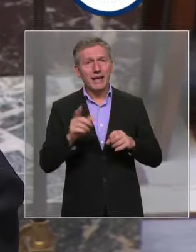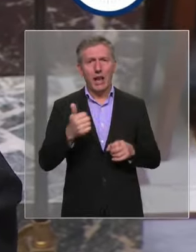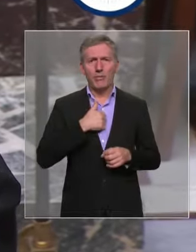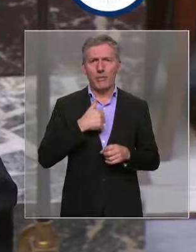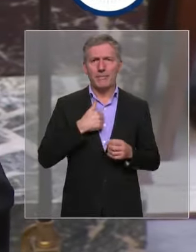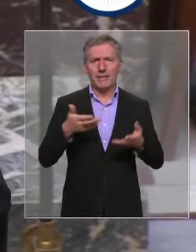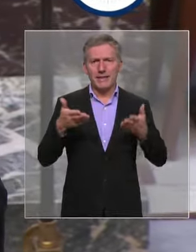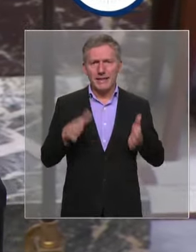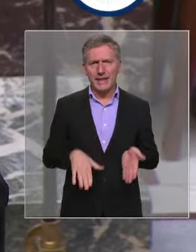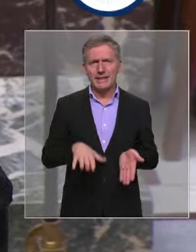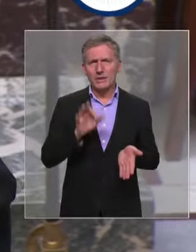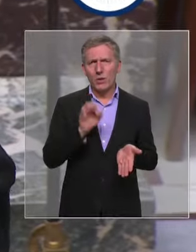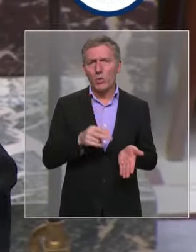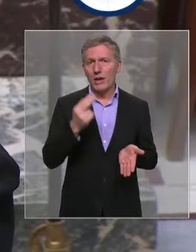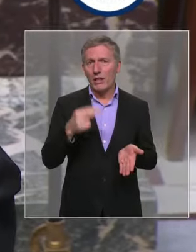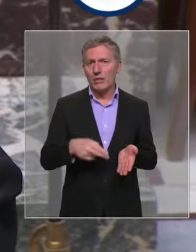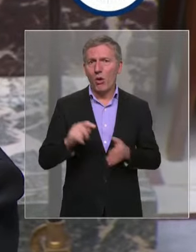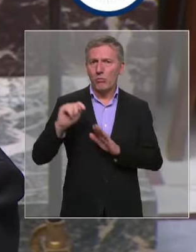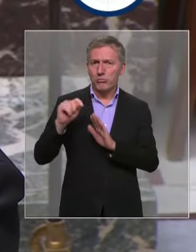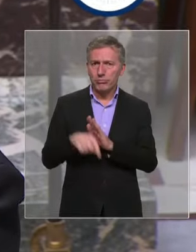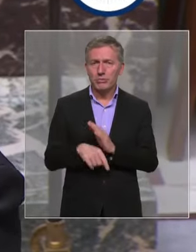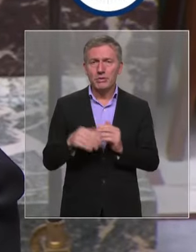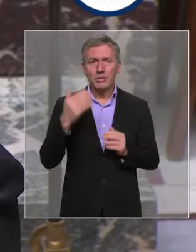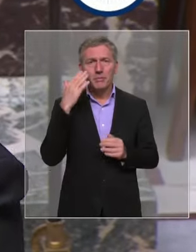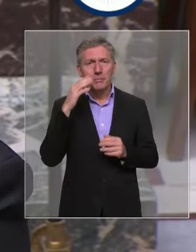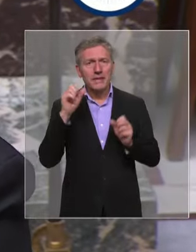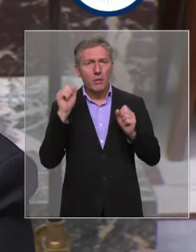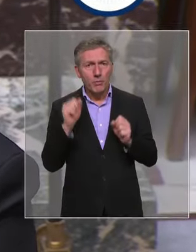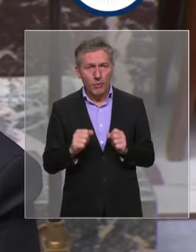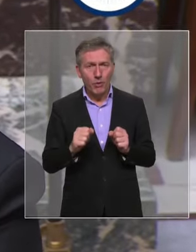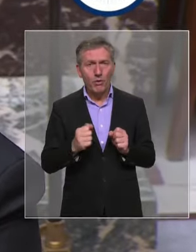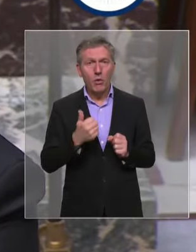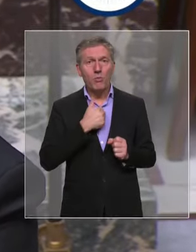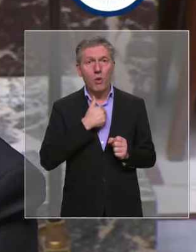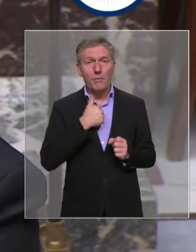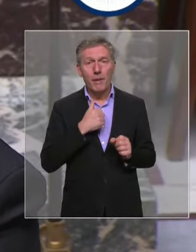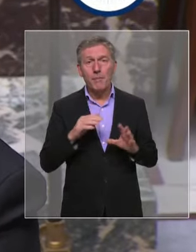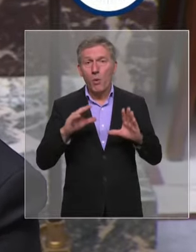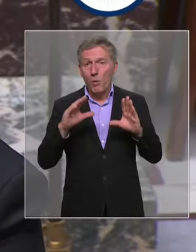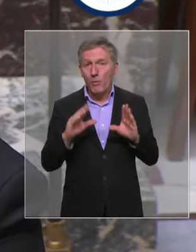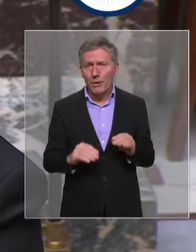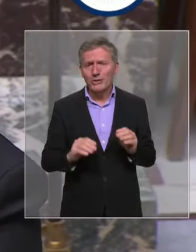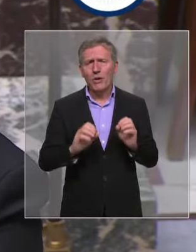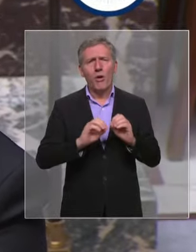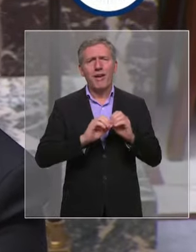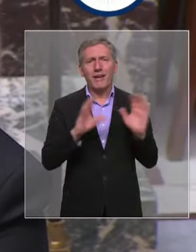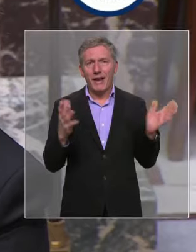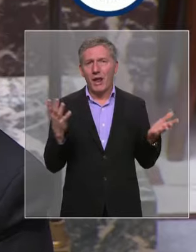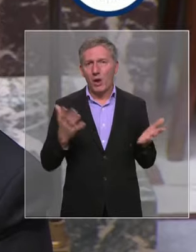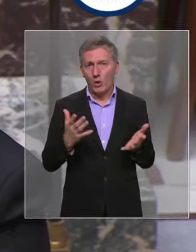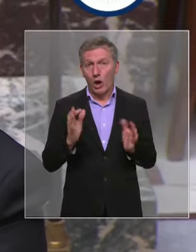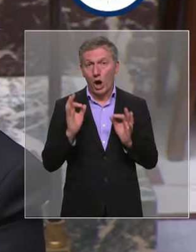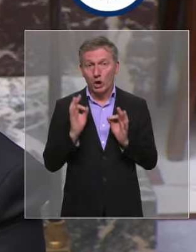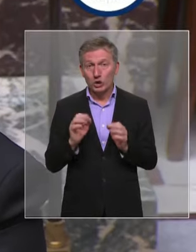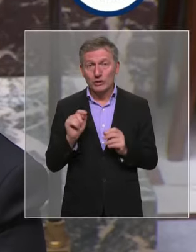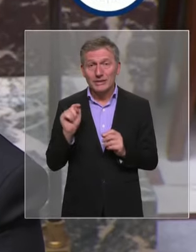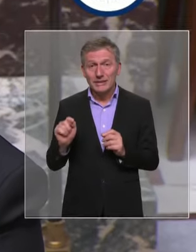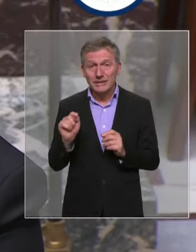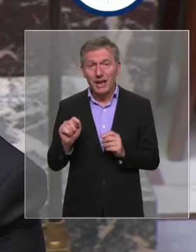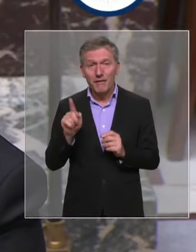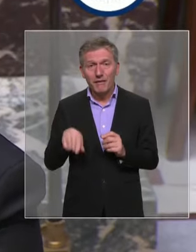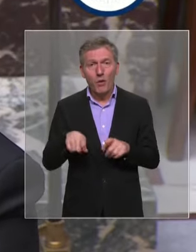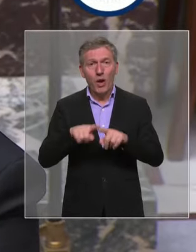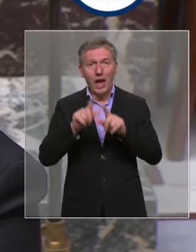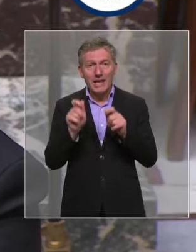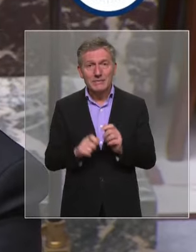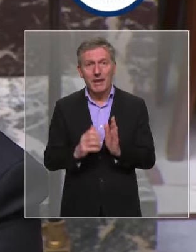décide ou non d'aller plus loin s'il est éligible. Et ma position, pour être extrêmement claire, c'est précisément de respecter